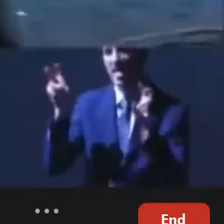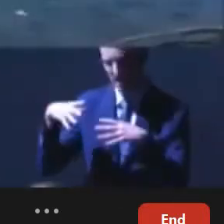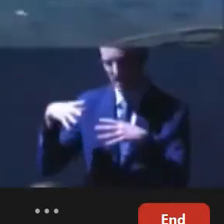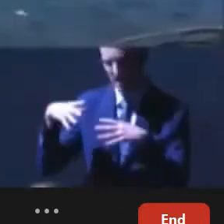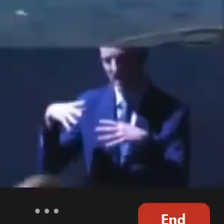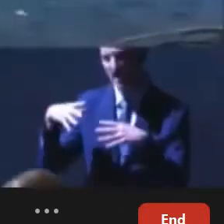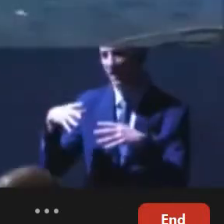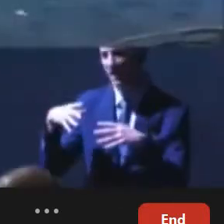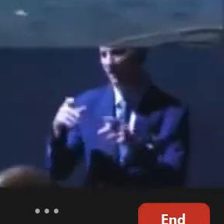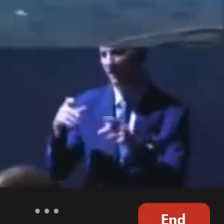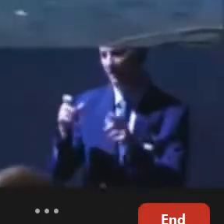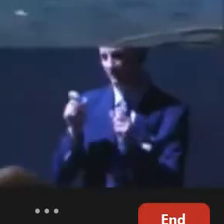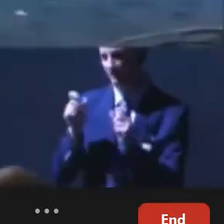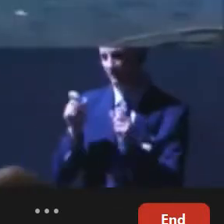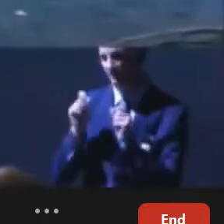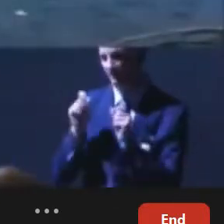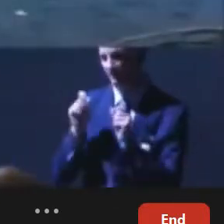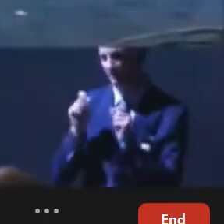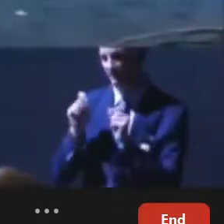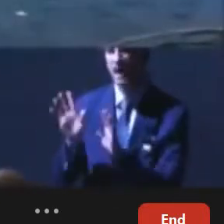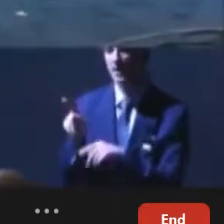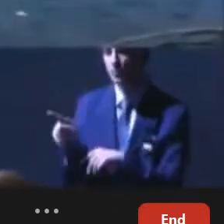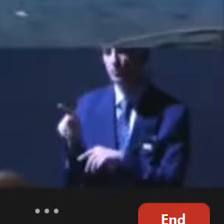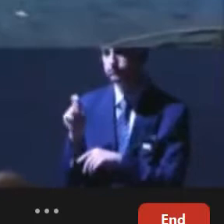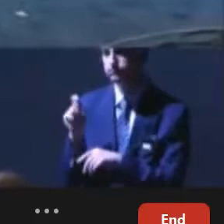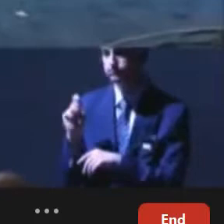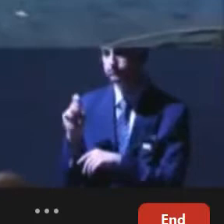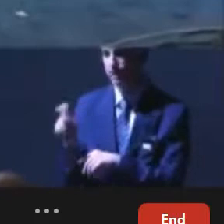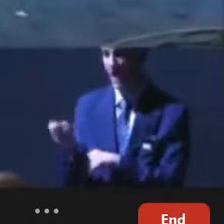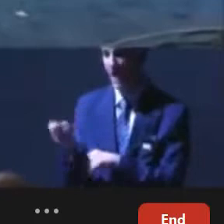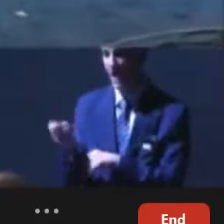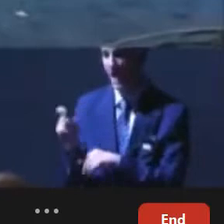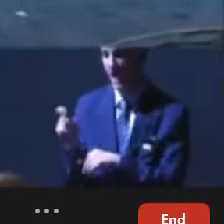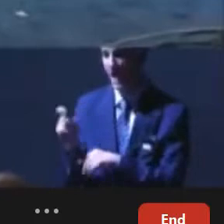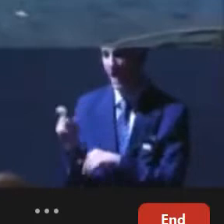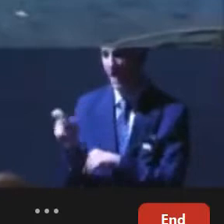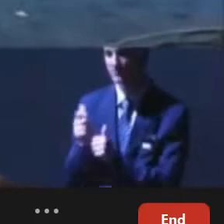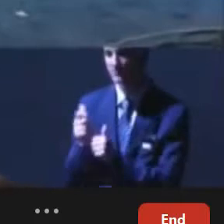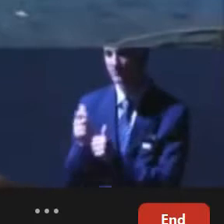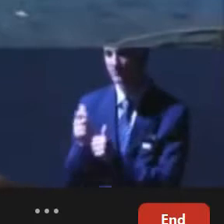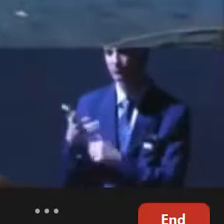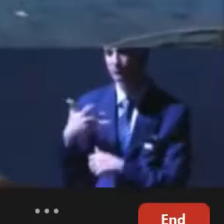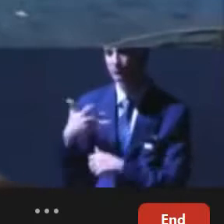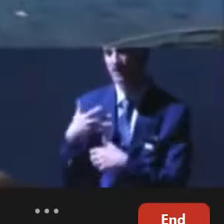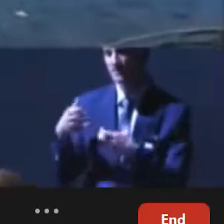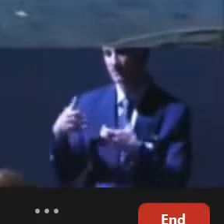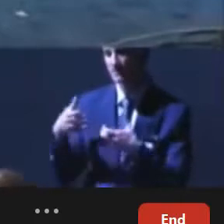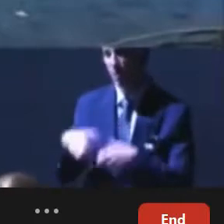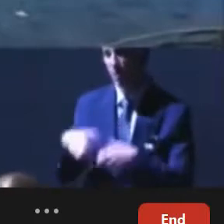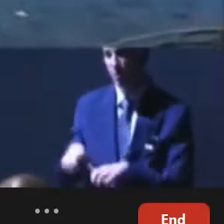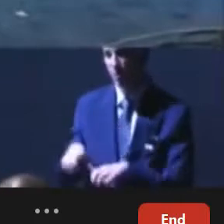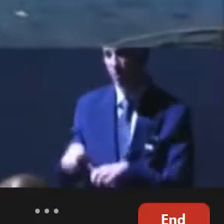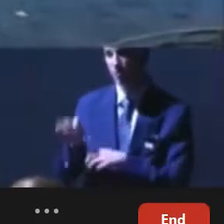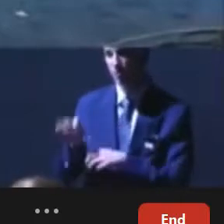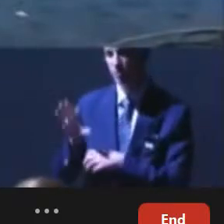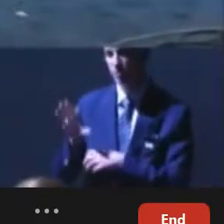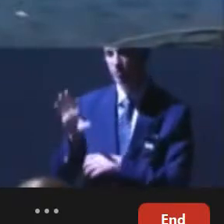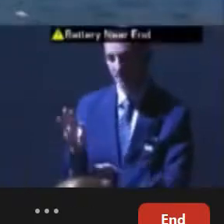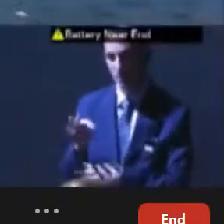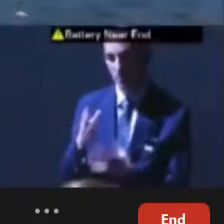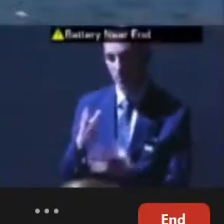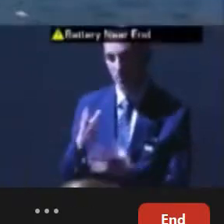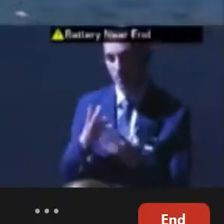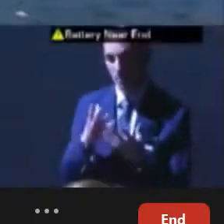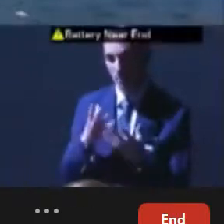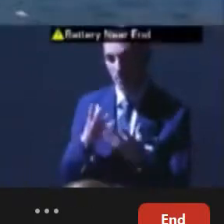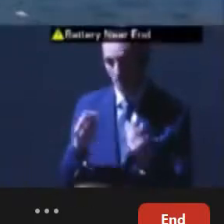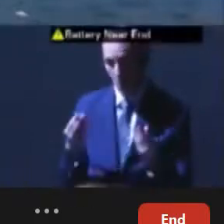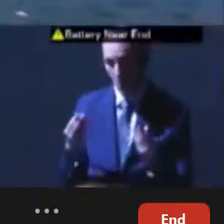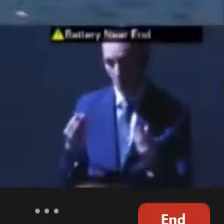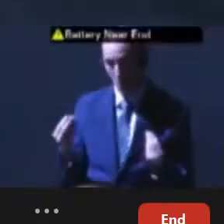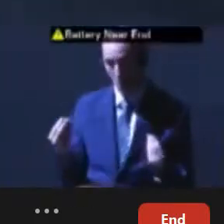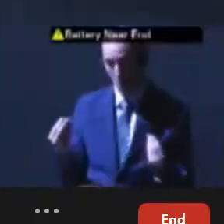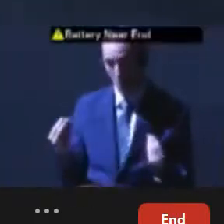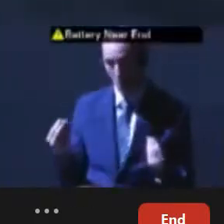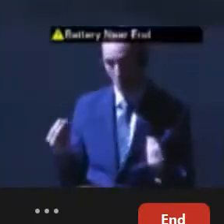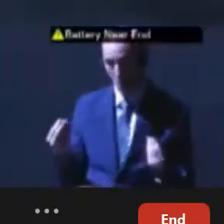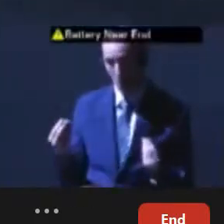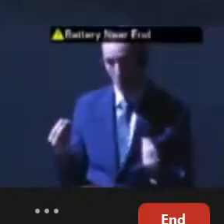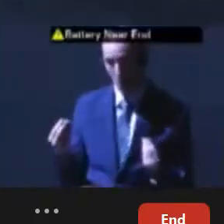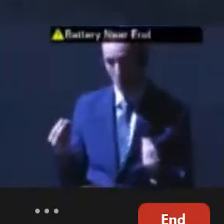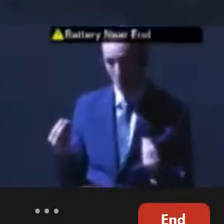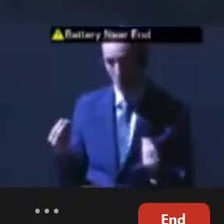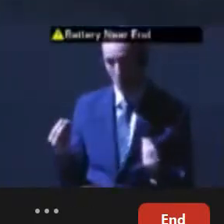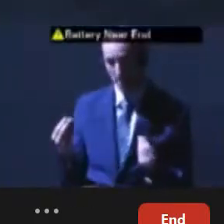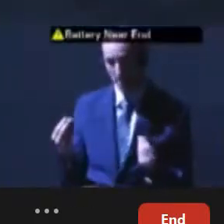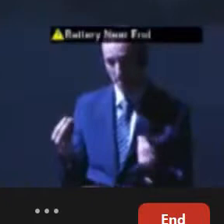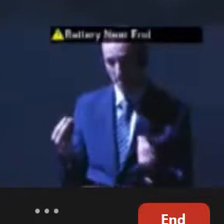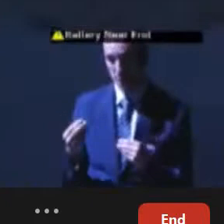thì chúng ta sẽ có được bán cả cái điện thoại, bán cả dịch vụ viễn thông các thứ nữa. Thì đấy là bình thường. Thế thì